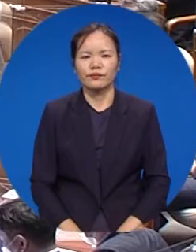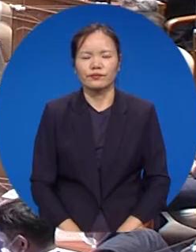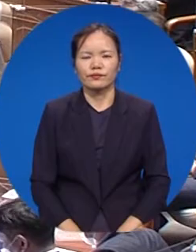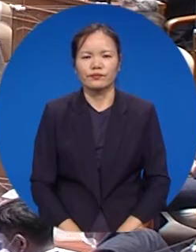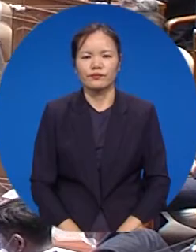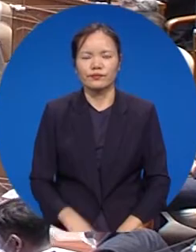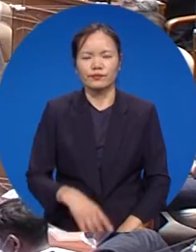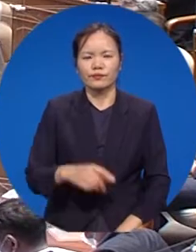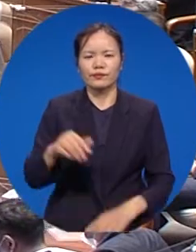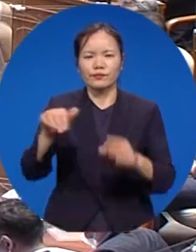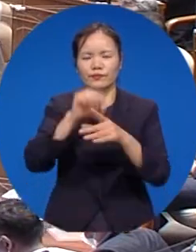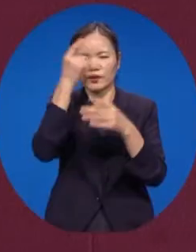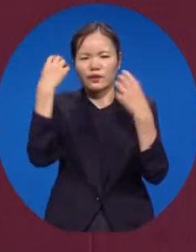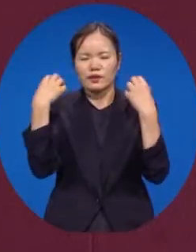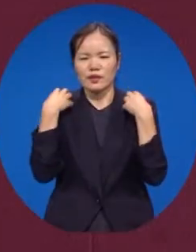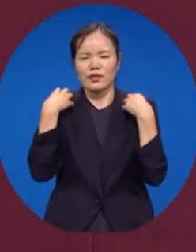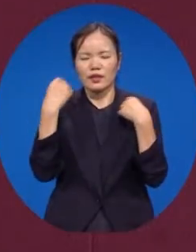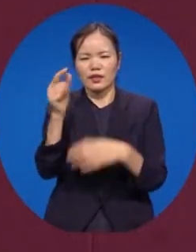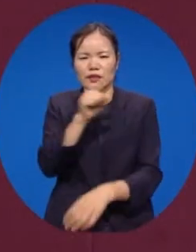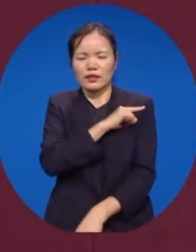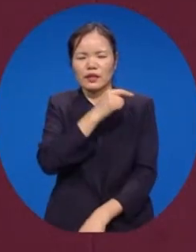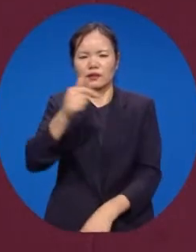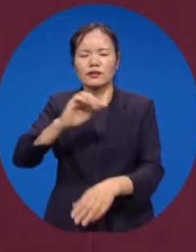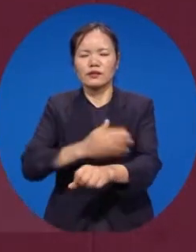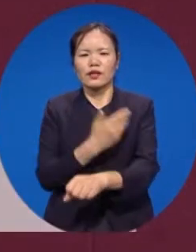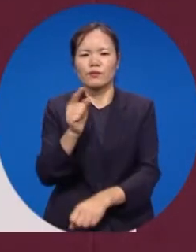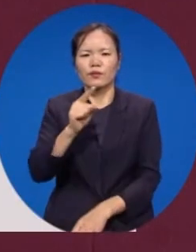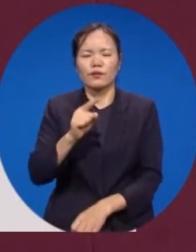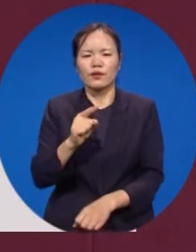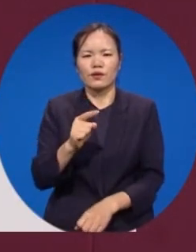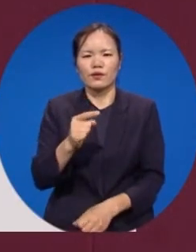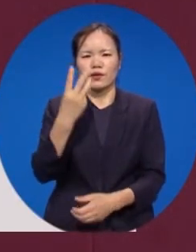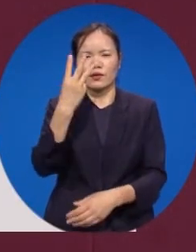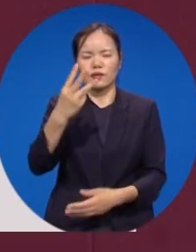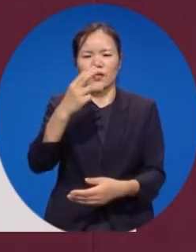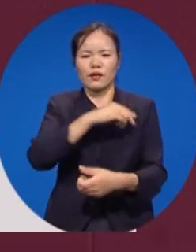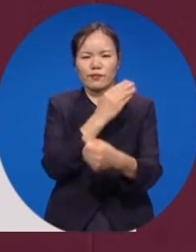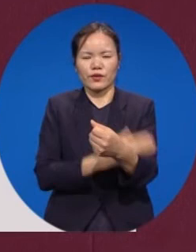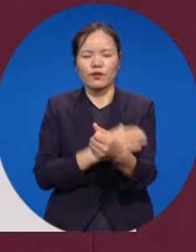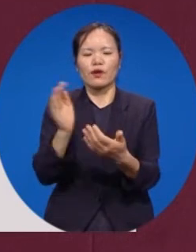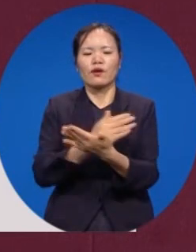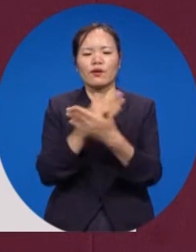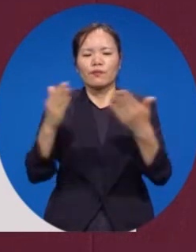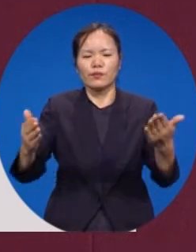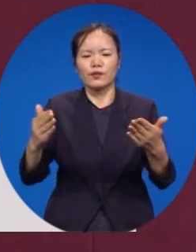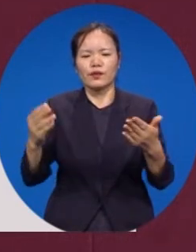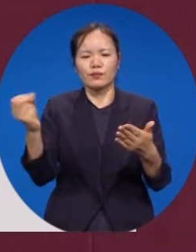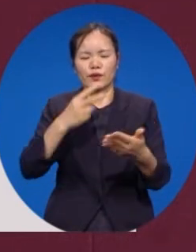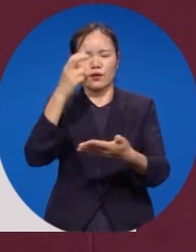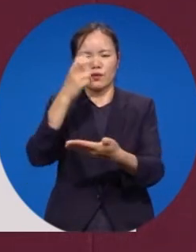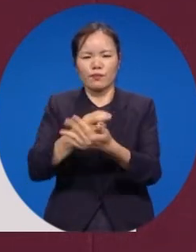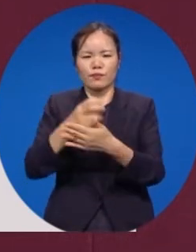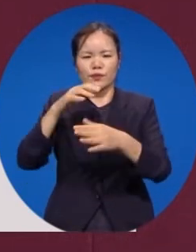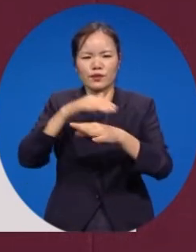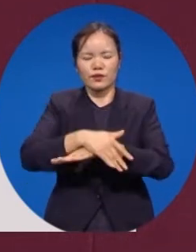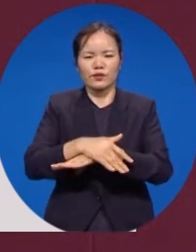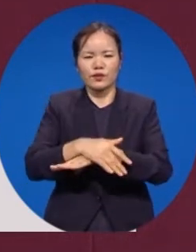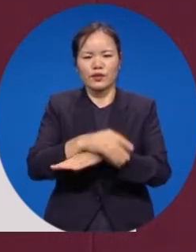이 정권의 가장 큰 잘못은 삼권 분립과 법치주의를 훼손한